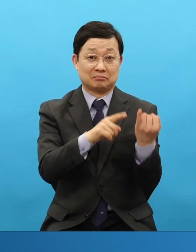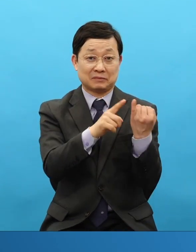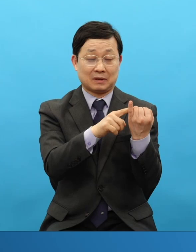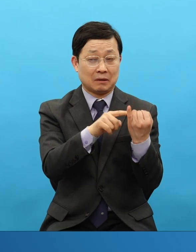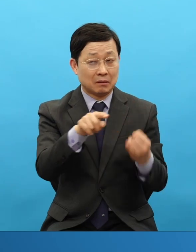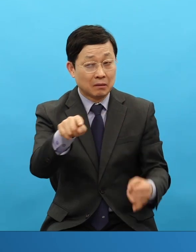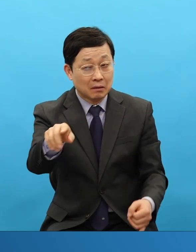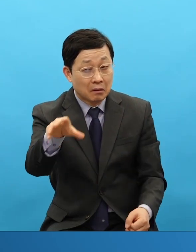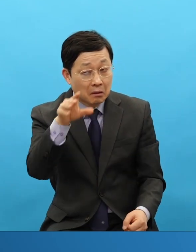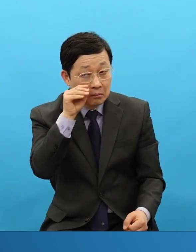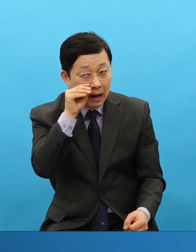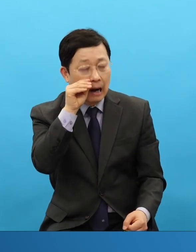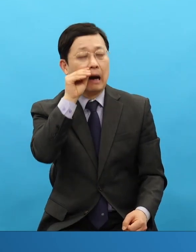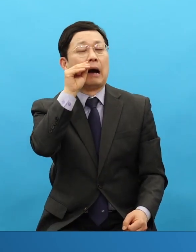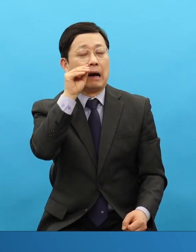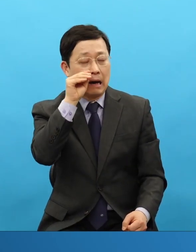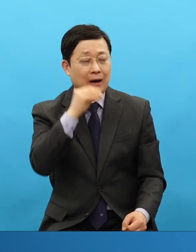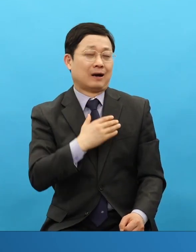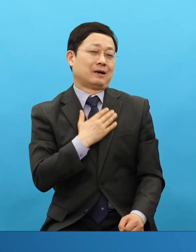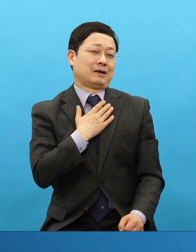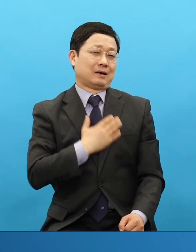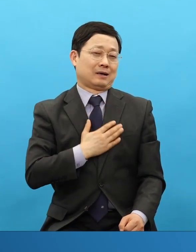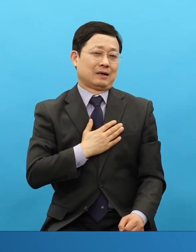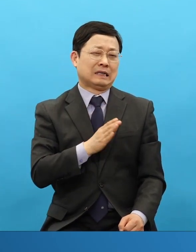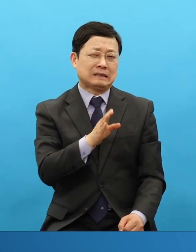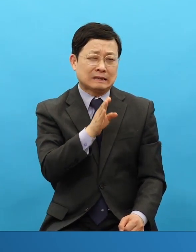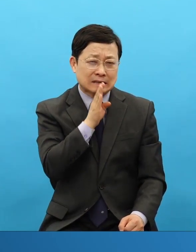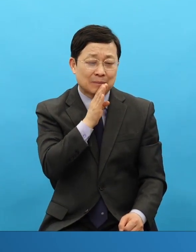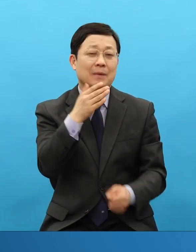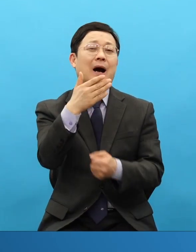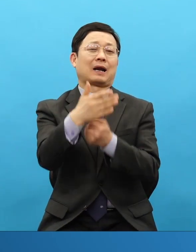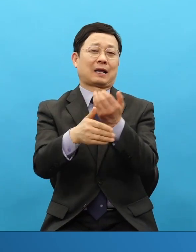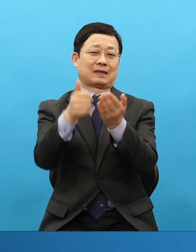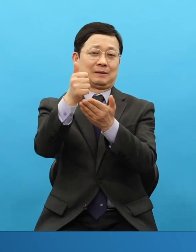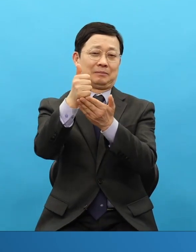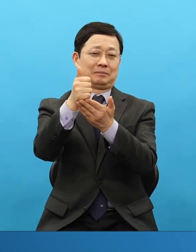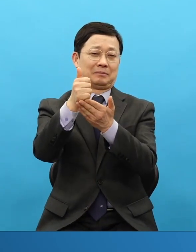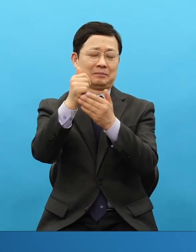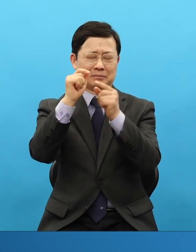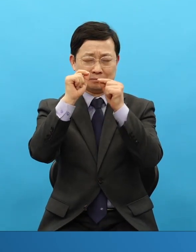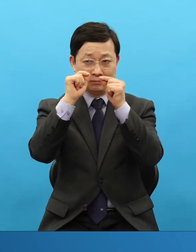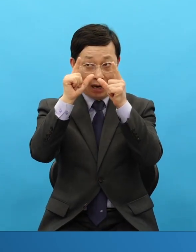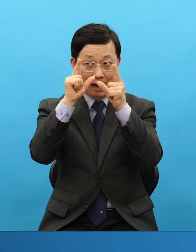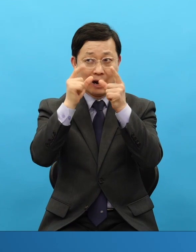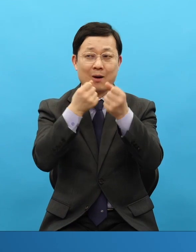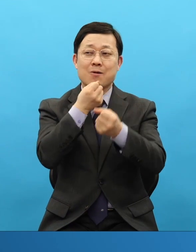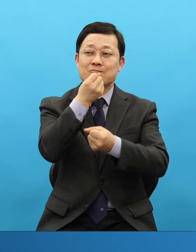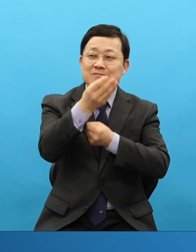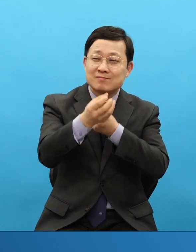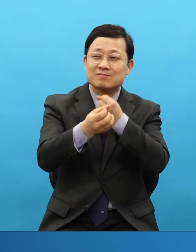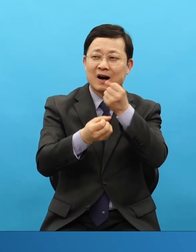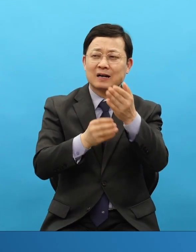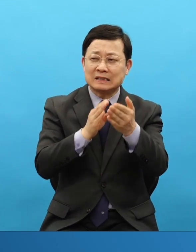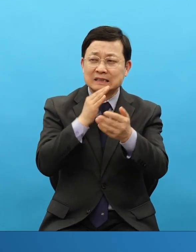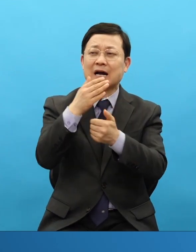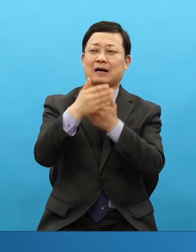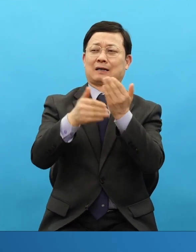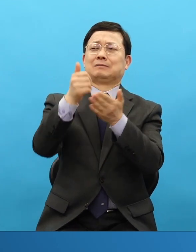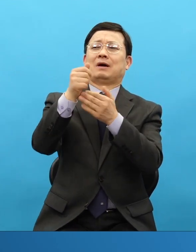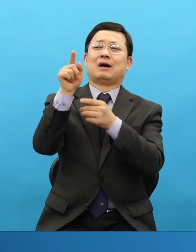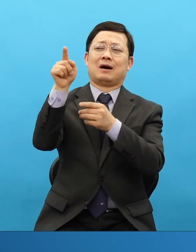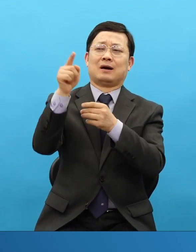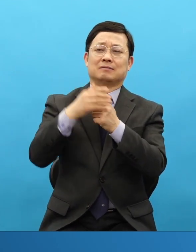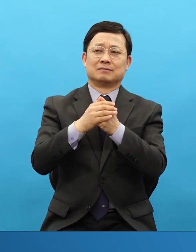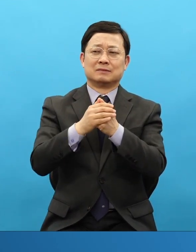천하에 상천하지 여호와가 참 하나님이라고 고백했어요. And she confessed that the Israelite God is the true God. 예, 반드시